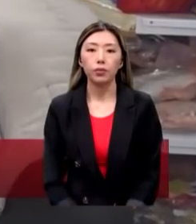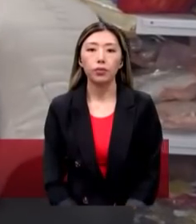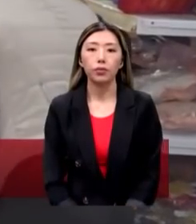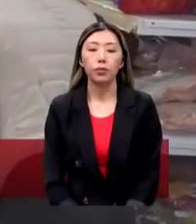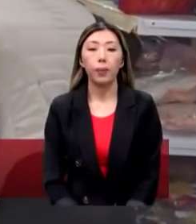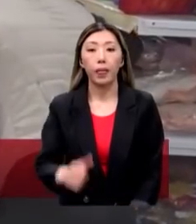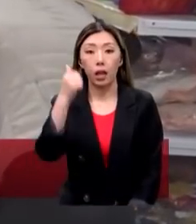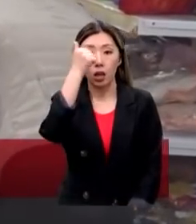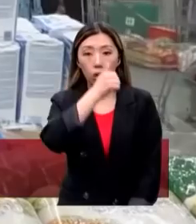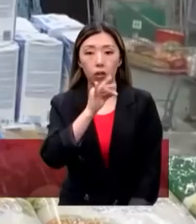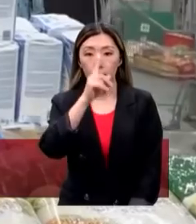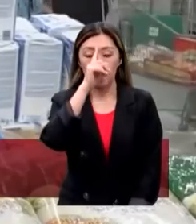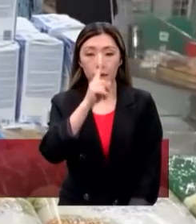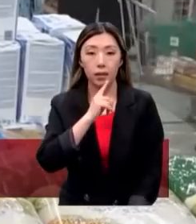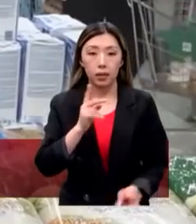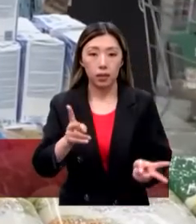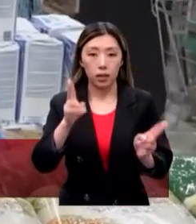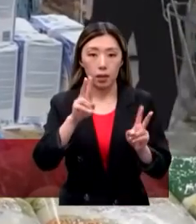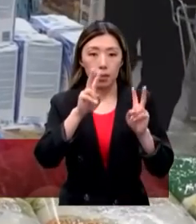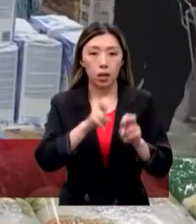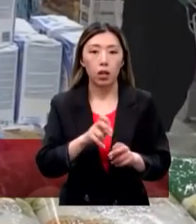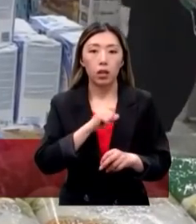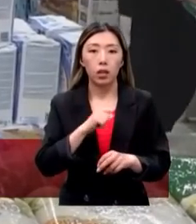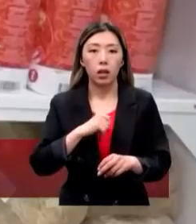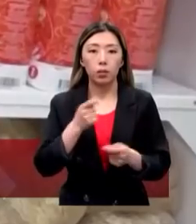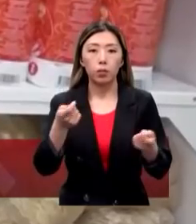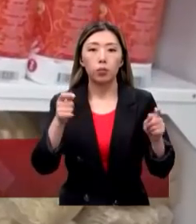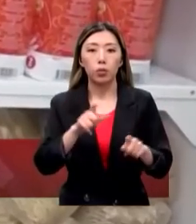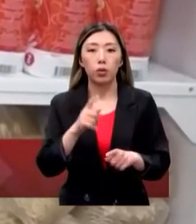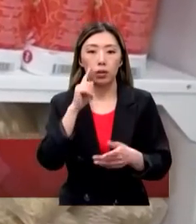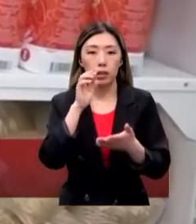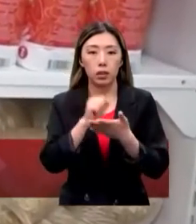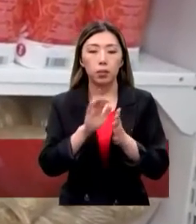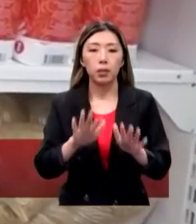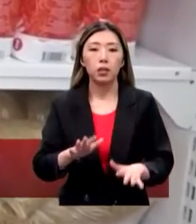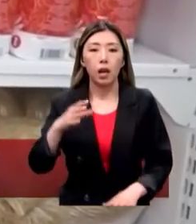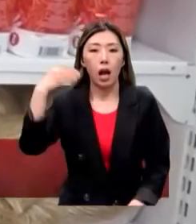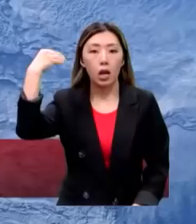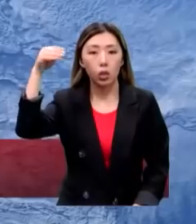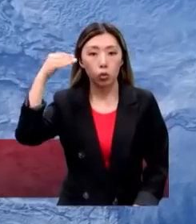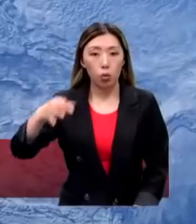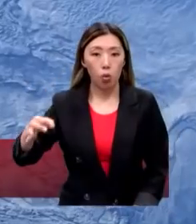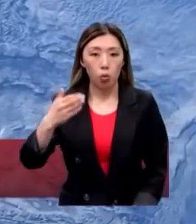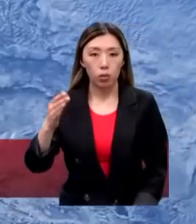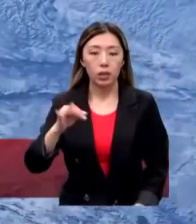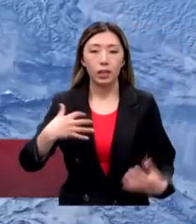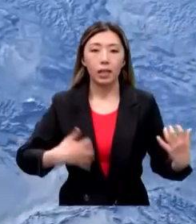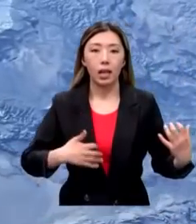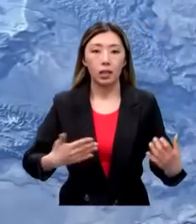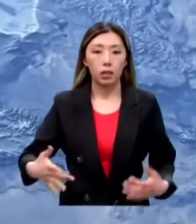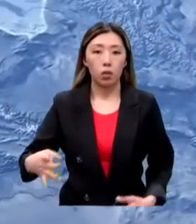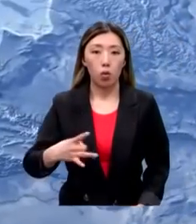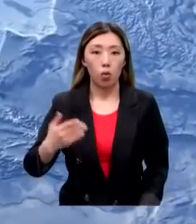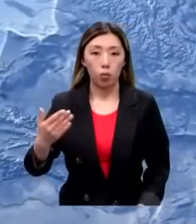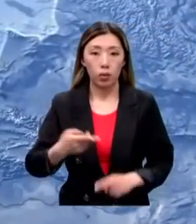годовой и месячной динамике сильнее всего ощутили рост цен на продовольственные товары жители Актюбинской и Жамбылской областей. Только за